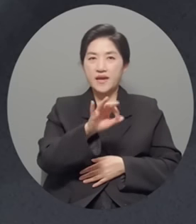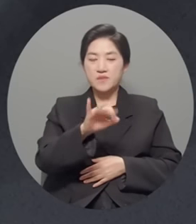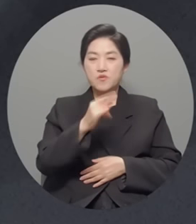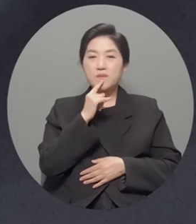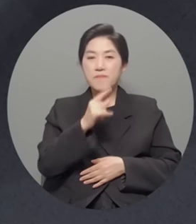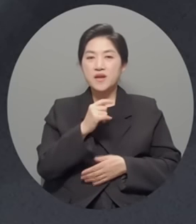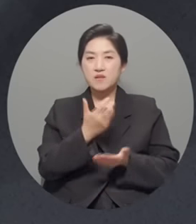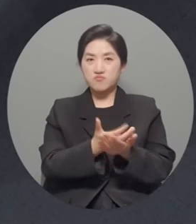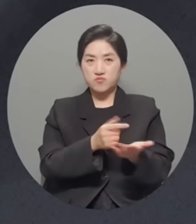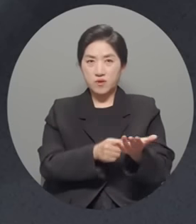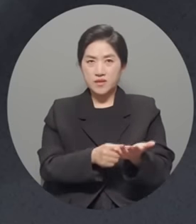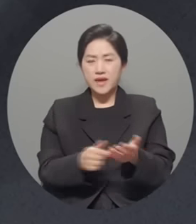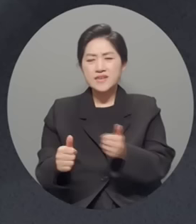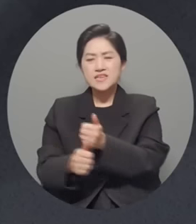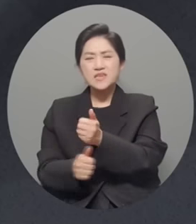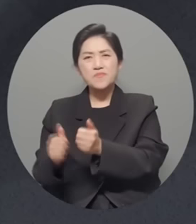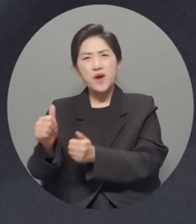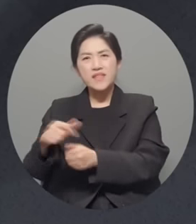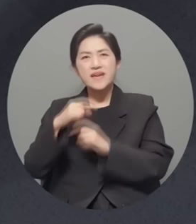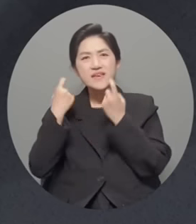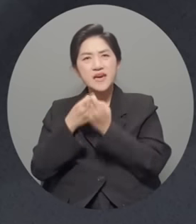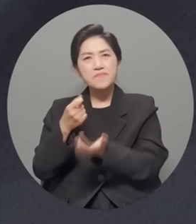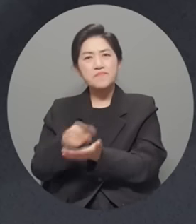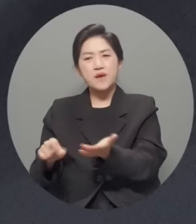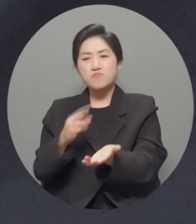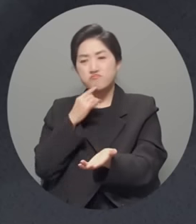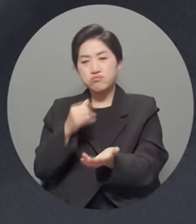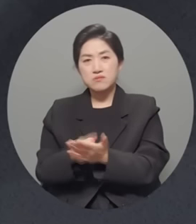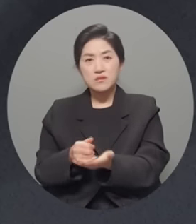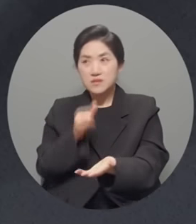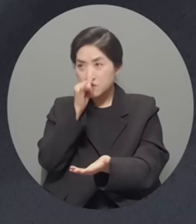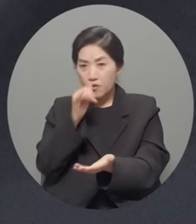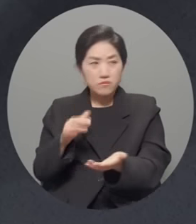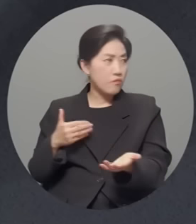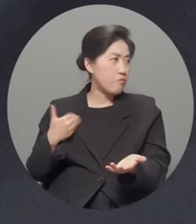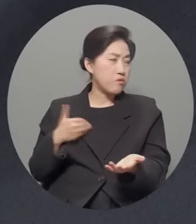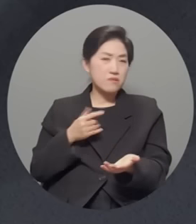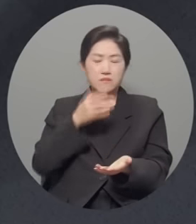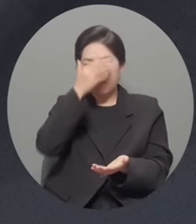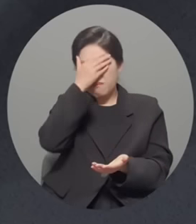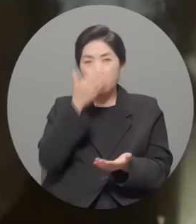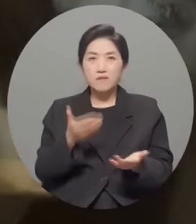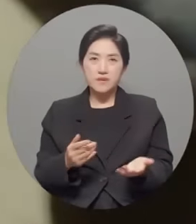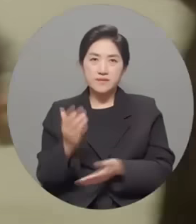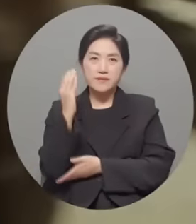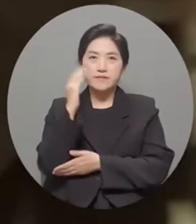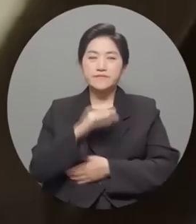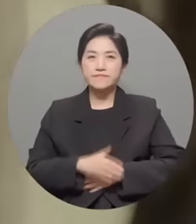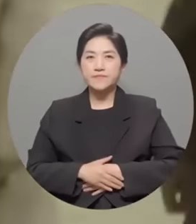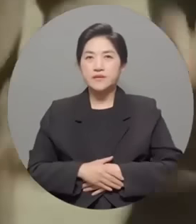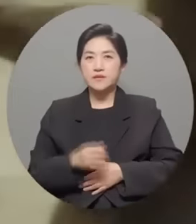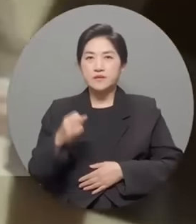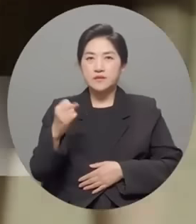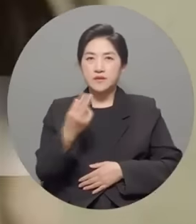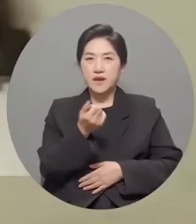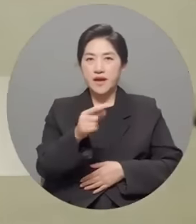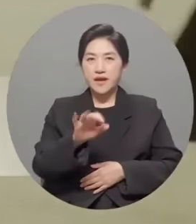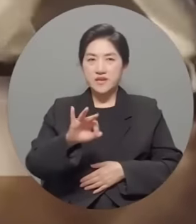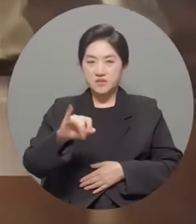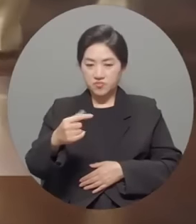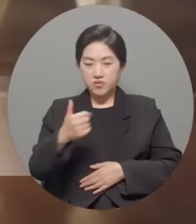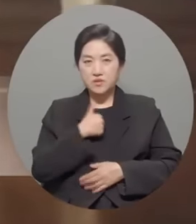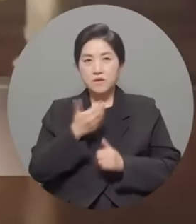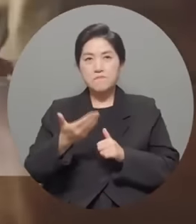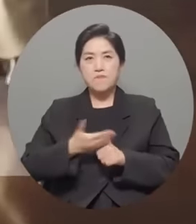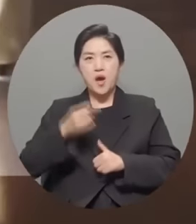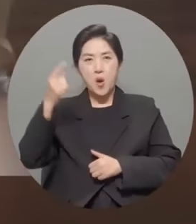문건은 한 임원이 작성한 개인 메모여서 존재도 알지 못했다고 밝혔습니다. 그러면서 하이브가 자신을 해임하려는